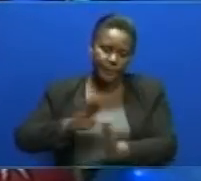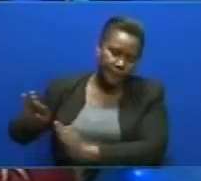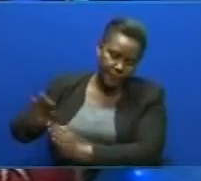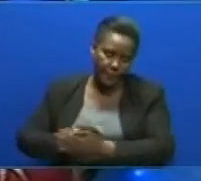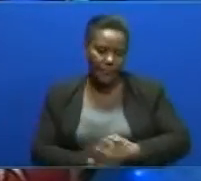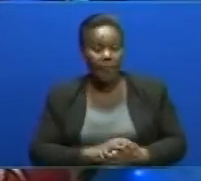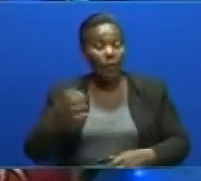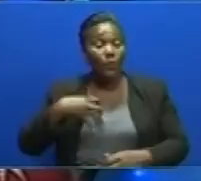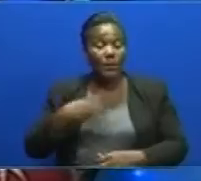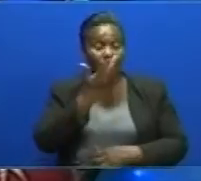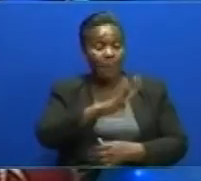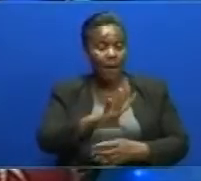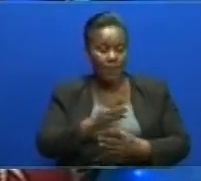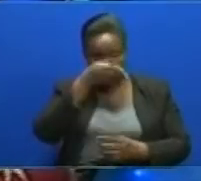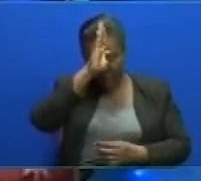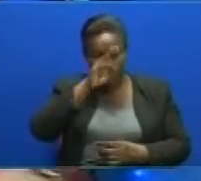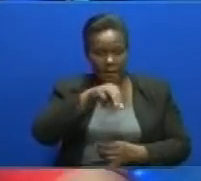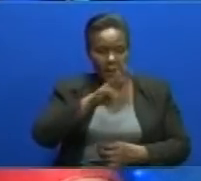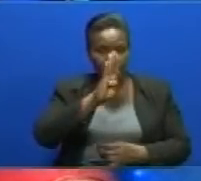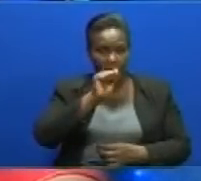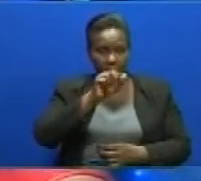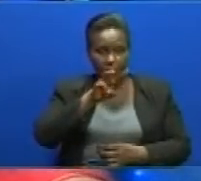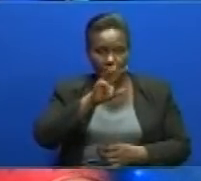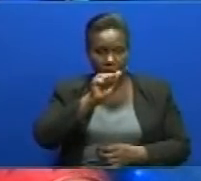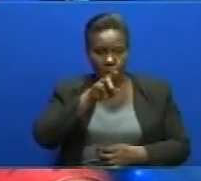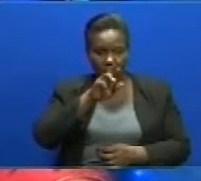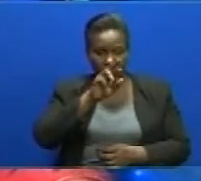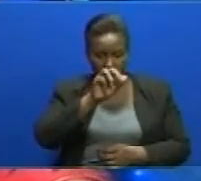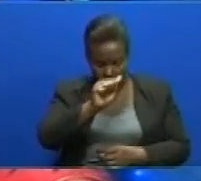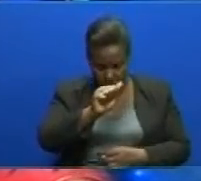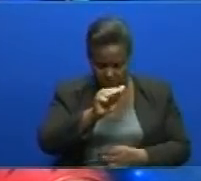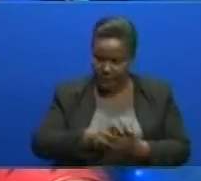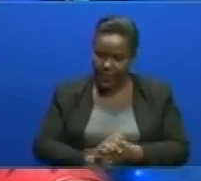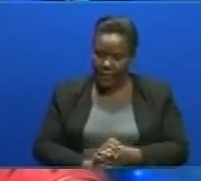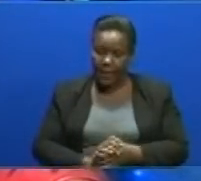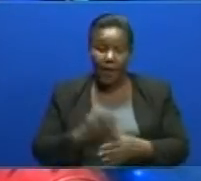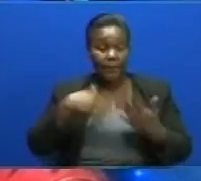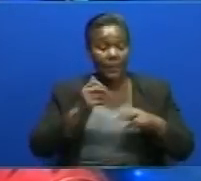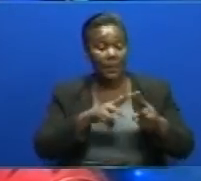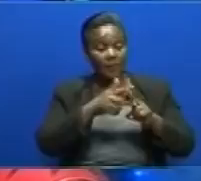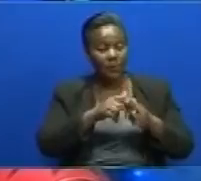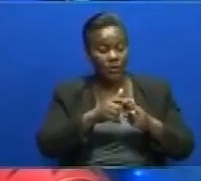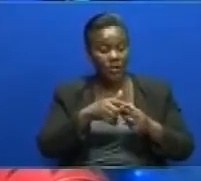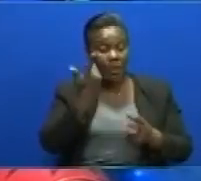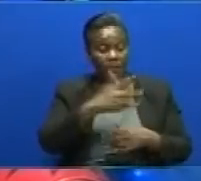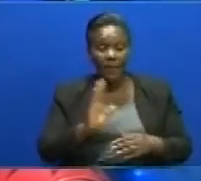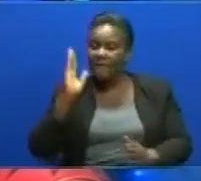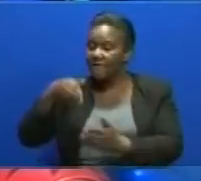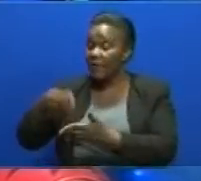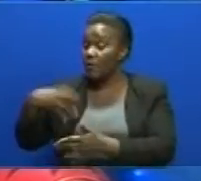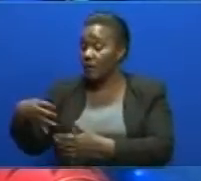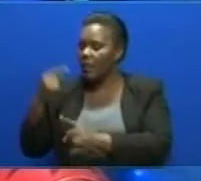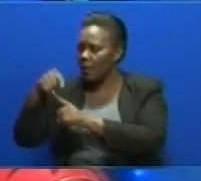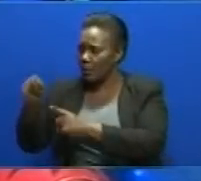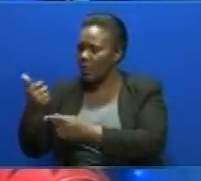Makame Mbarawa amemtaka mhandisi wa maji kufika eneo la kazi siku ya Jumatatu ili Wizara ya Maji kamilishe taratibu za malipo kuwezesha